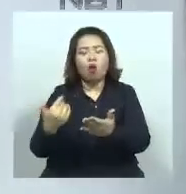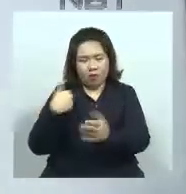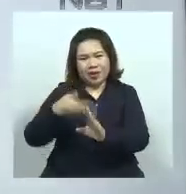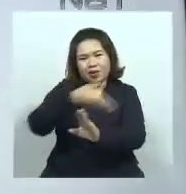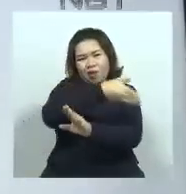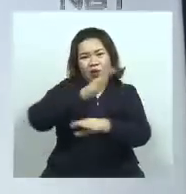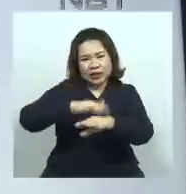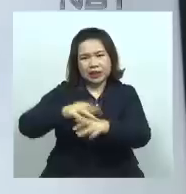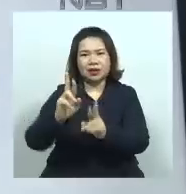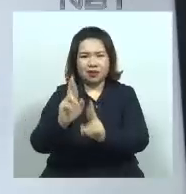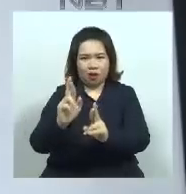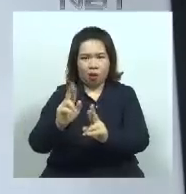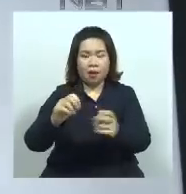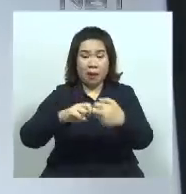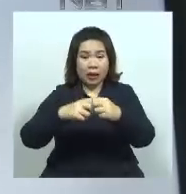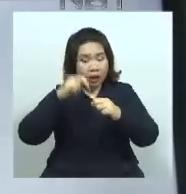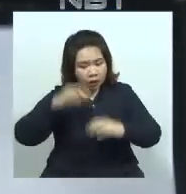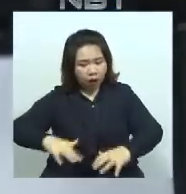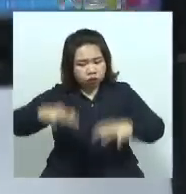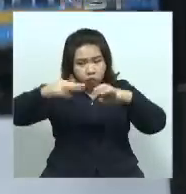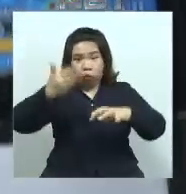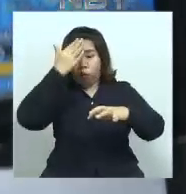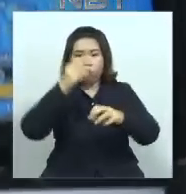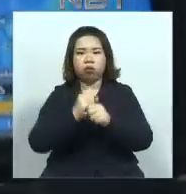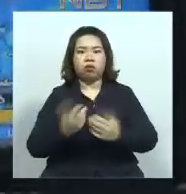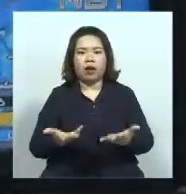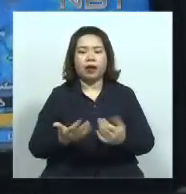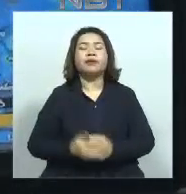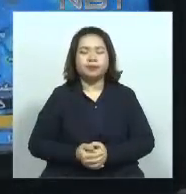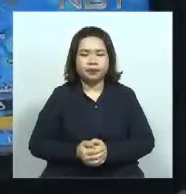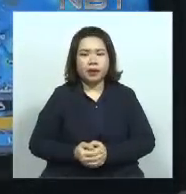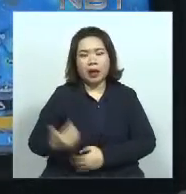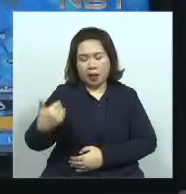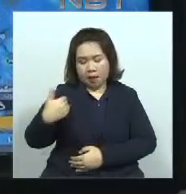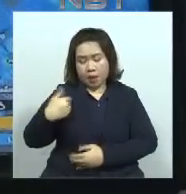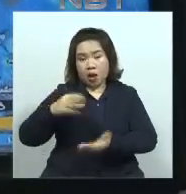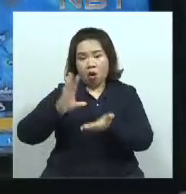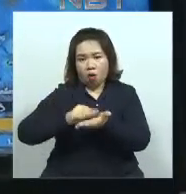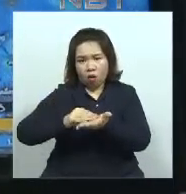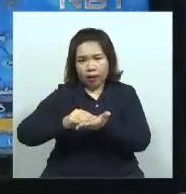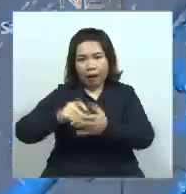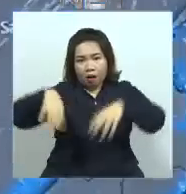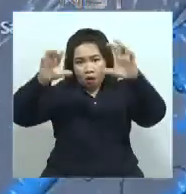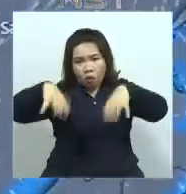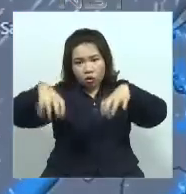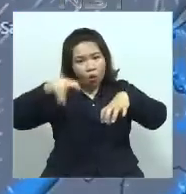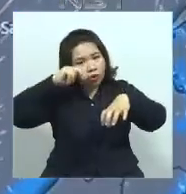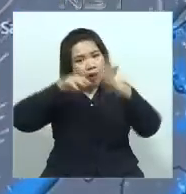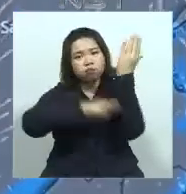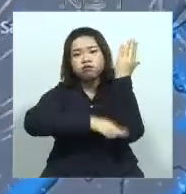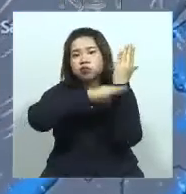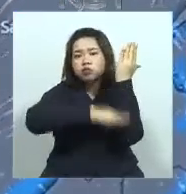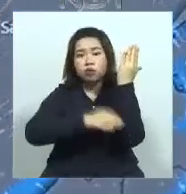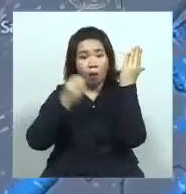และเตือนภัยที่อาจจะเกิดจากน้ำท่วมฉับพลันรวมถึงมีการตรวจวัดข้อมูลปริมาณน้ำฝนหรือระดับน้ำในพื้นที่หมู่บ้าน